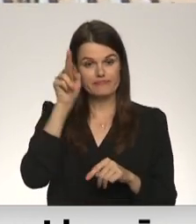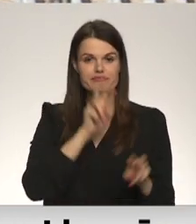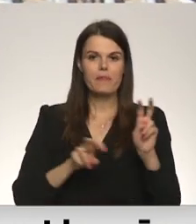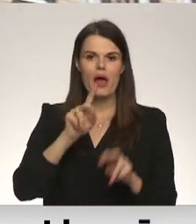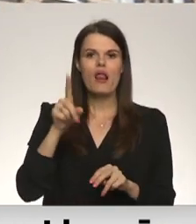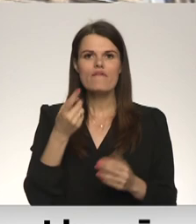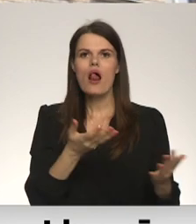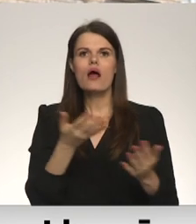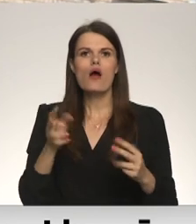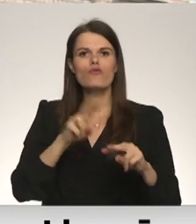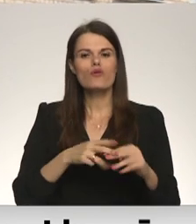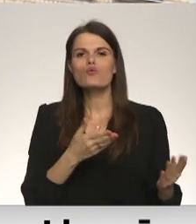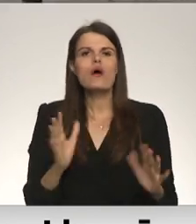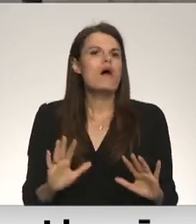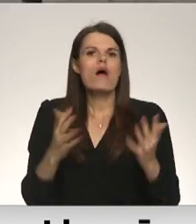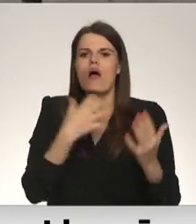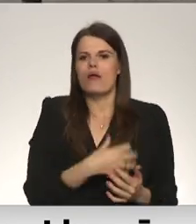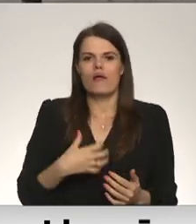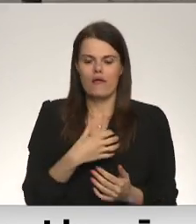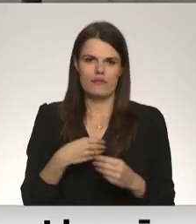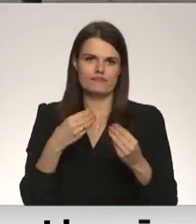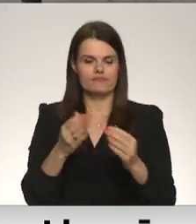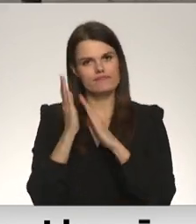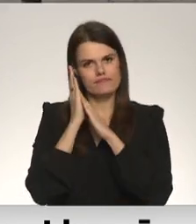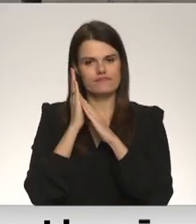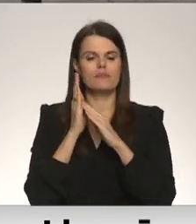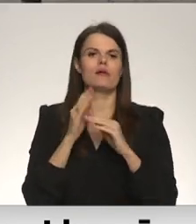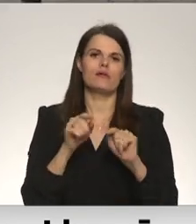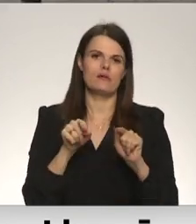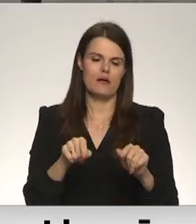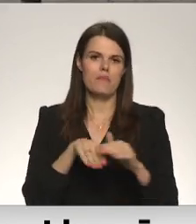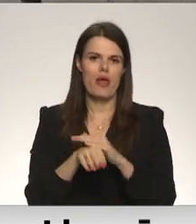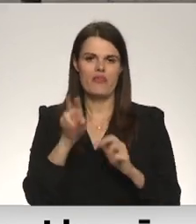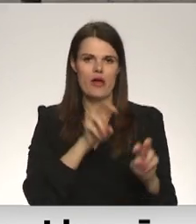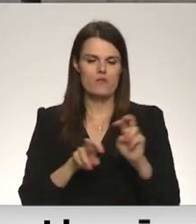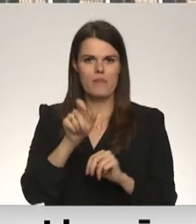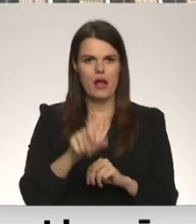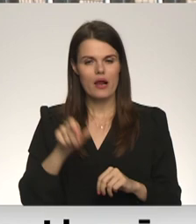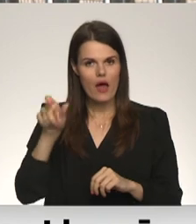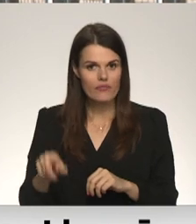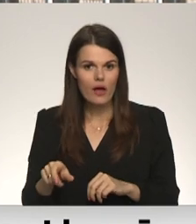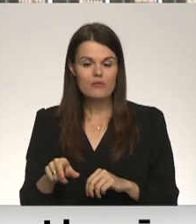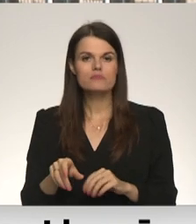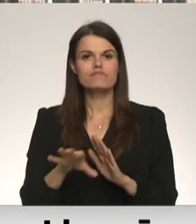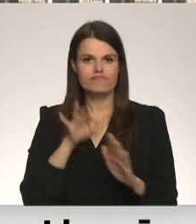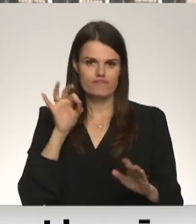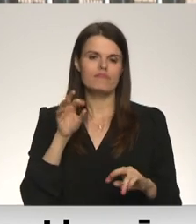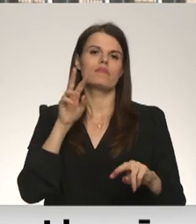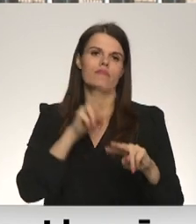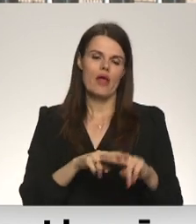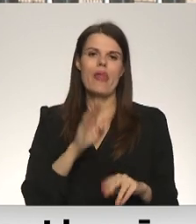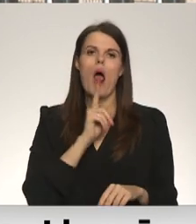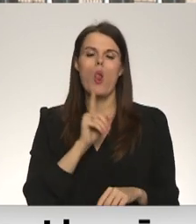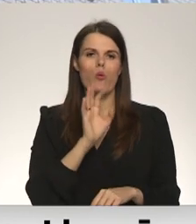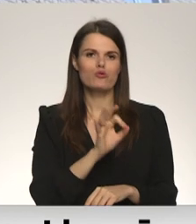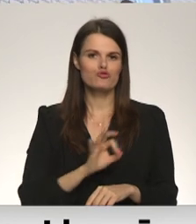vēl kādu vietu, kur nepieciešamības gadījumā izmitināt patvērumu meklētājus. Pēc ilgiem meklējumiem izraudzītas telpas Liepnā